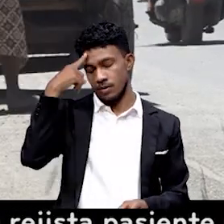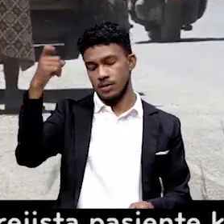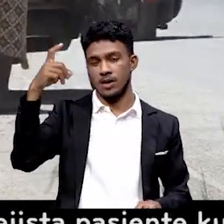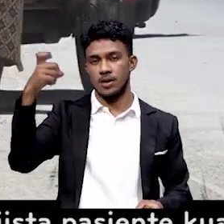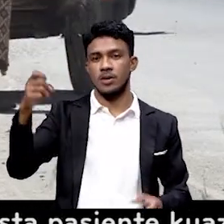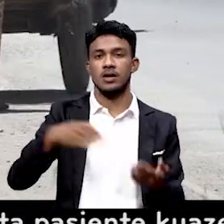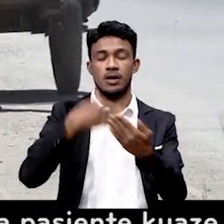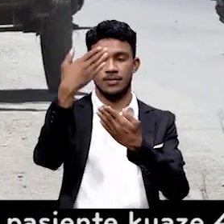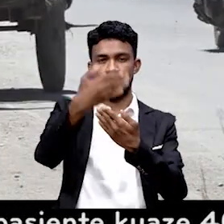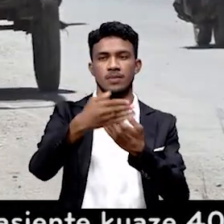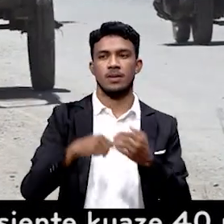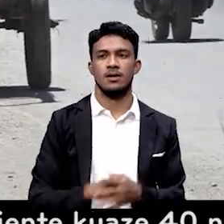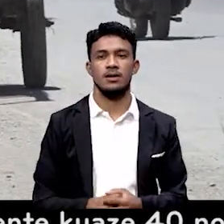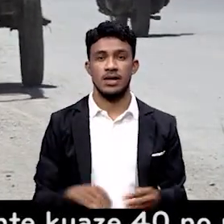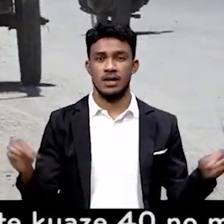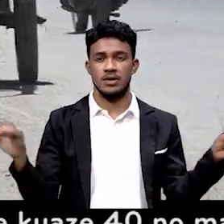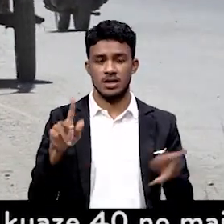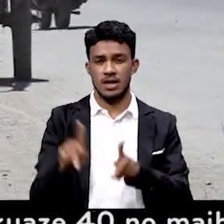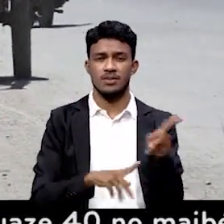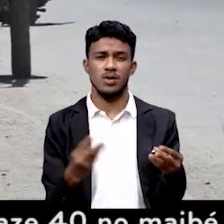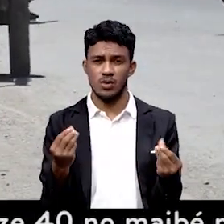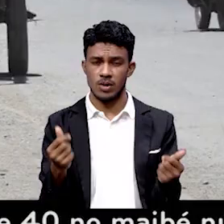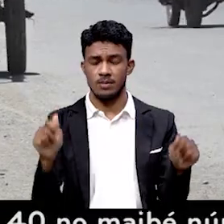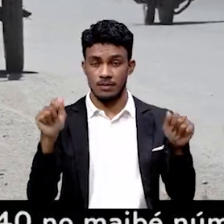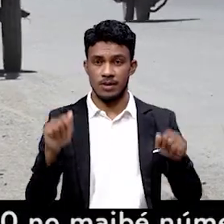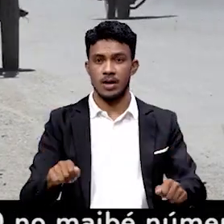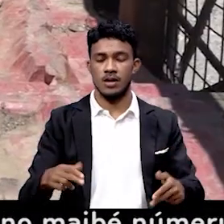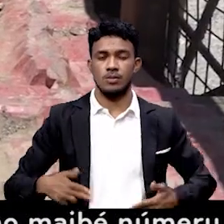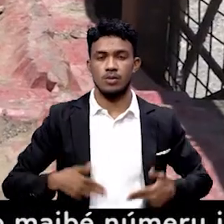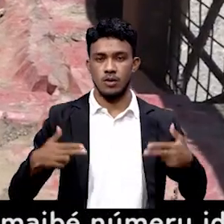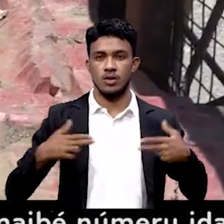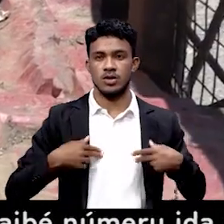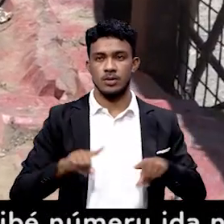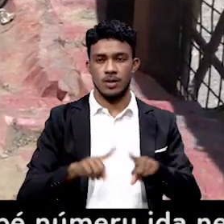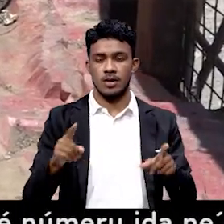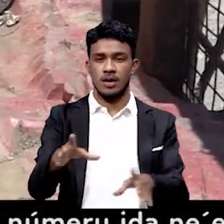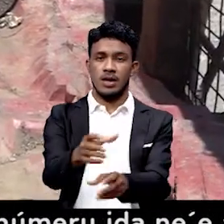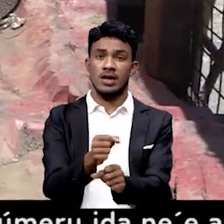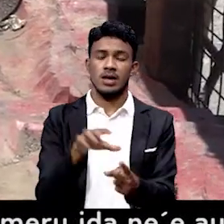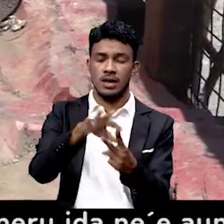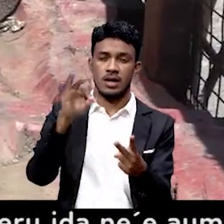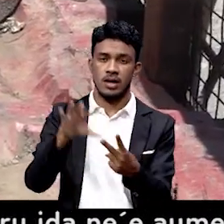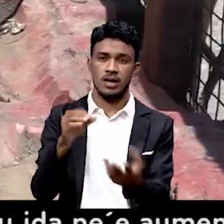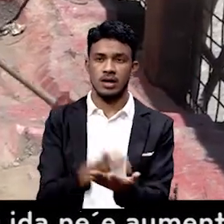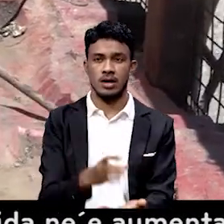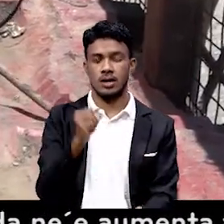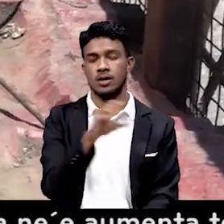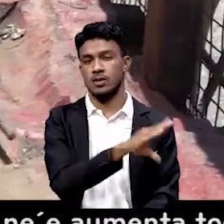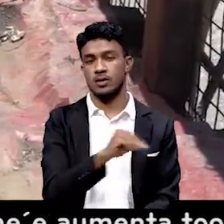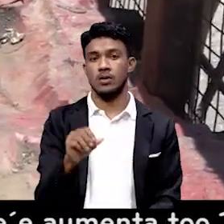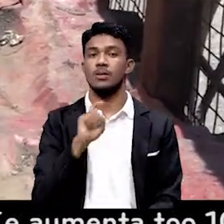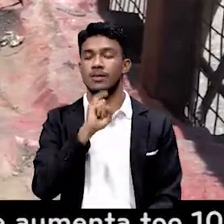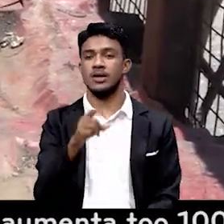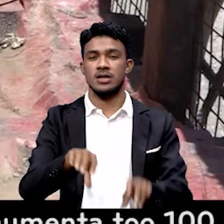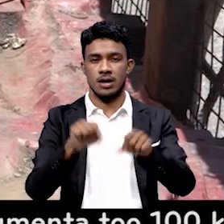ona la os emoi tuang bele hakak liu moris ne uhili lata no besi at sira